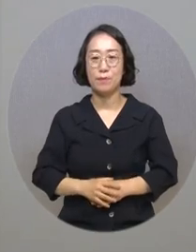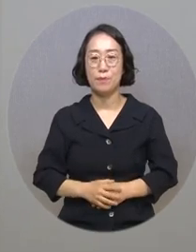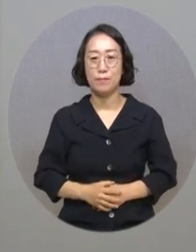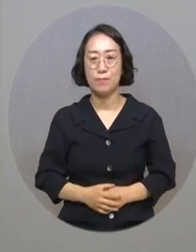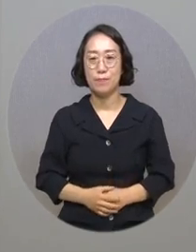입니다